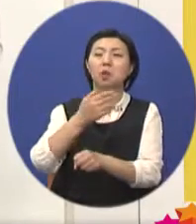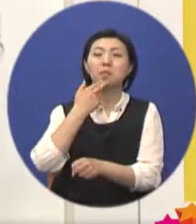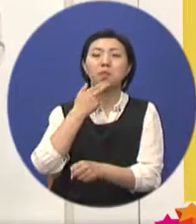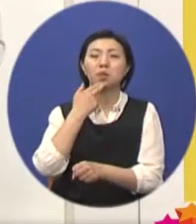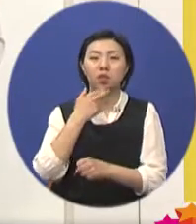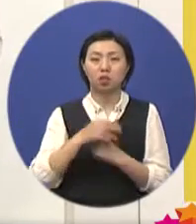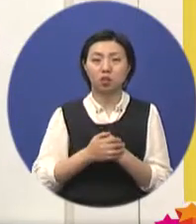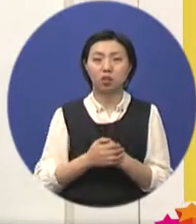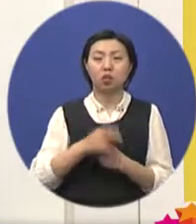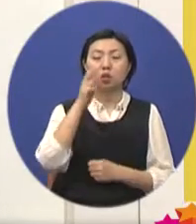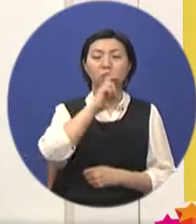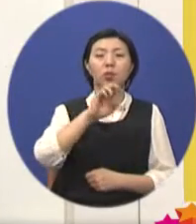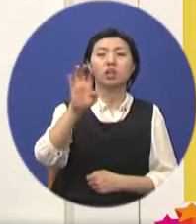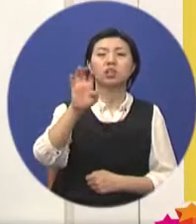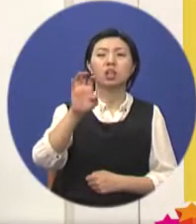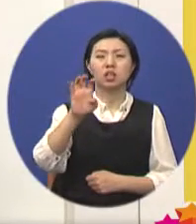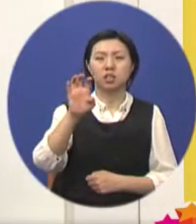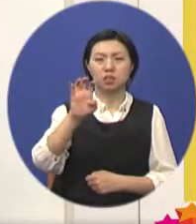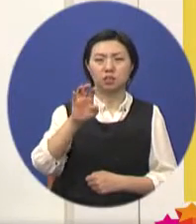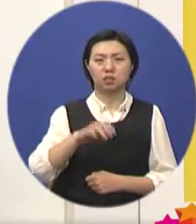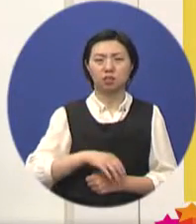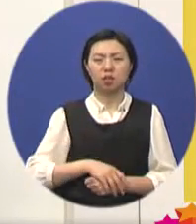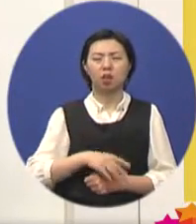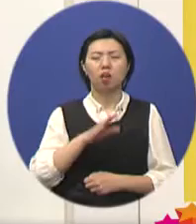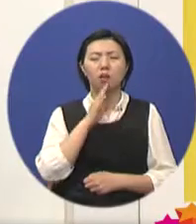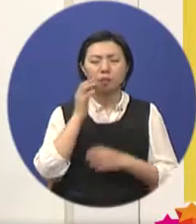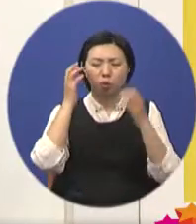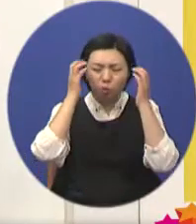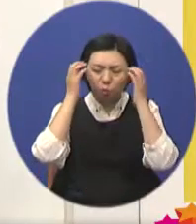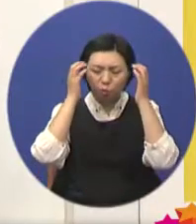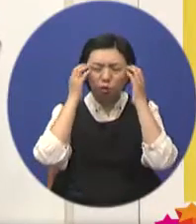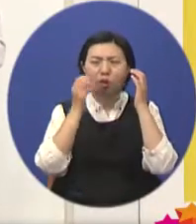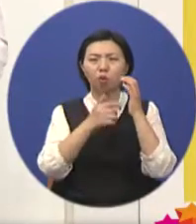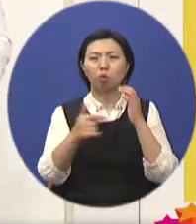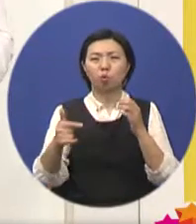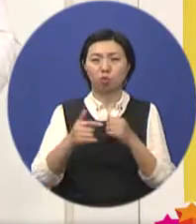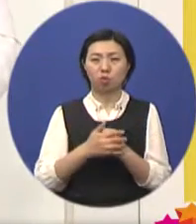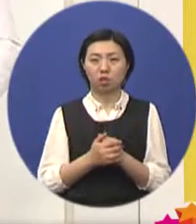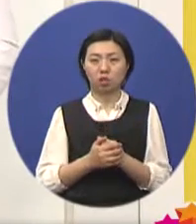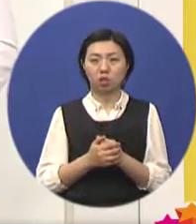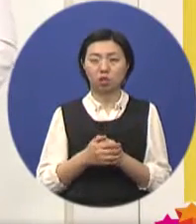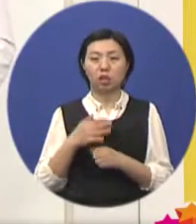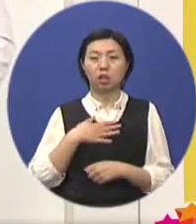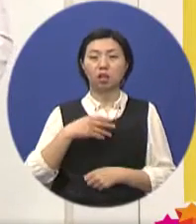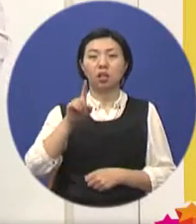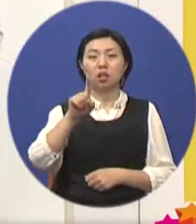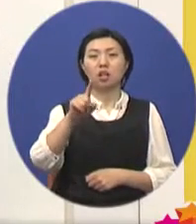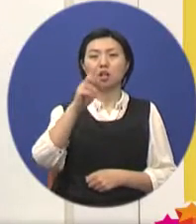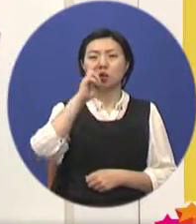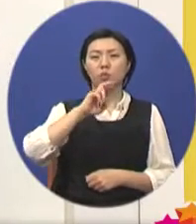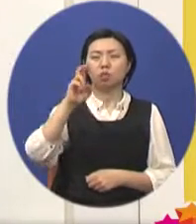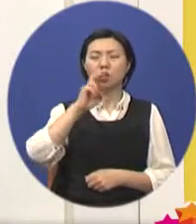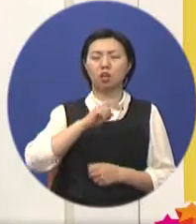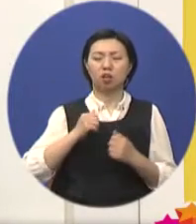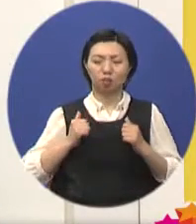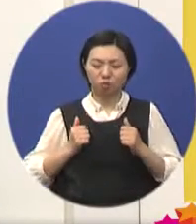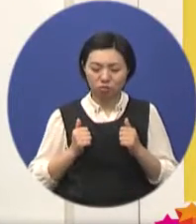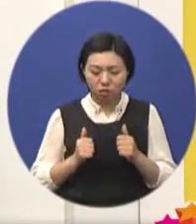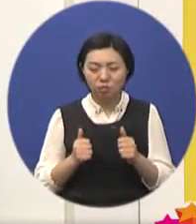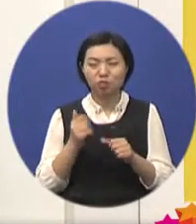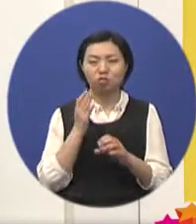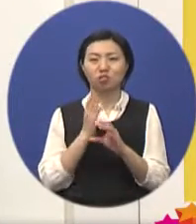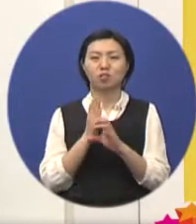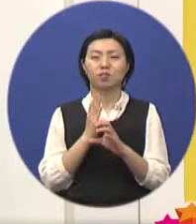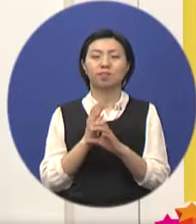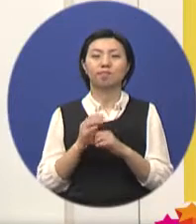거예요. 40곡 들어있어요? 네. 고생하셨네. 6개월 동안 만들고. 나는 한 곡 갖고 이렇게 열심히 하고 있는데.